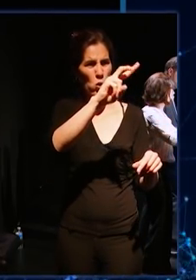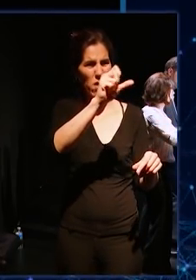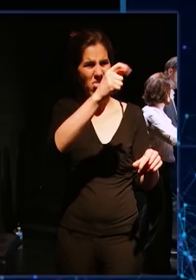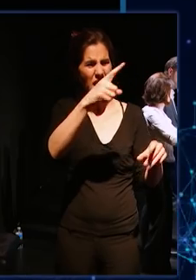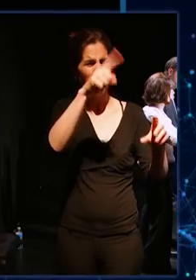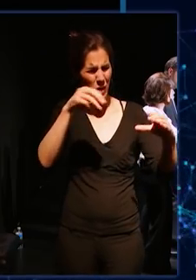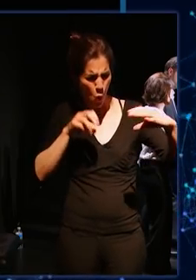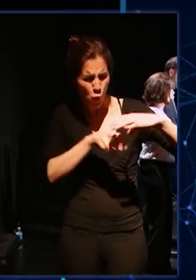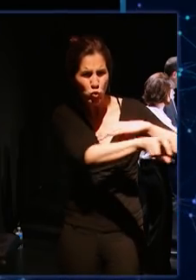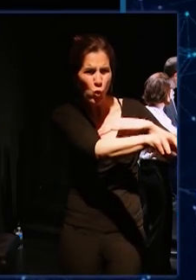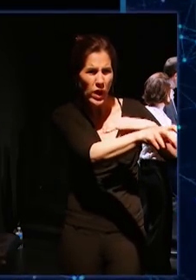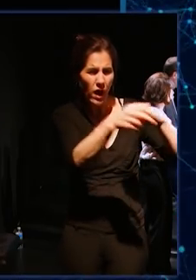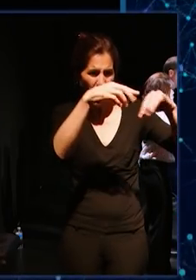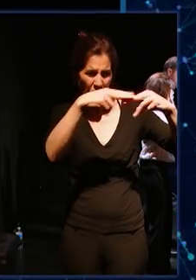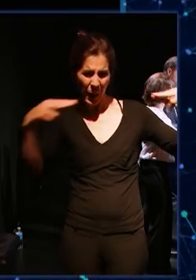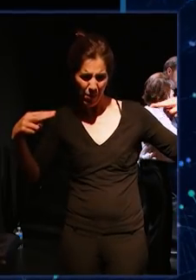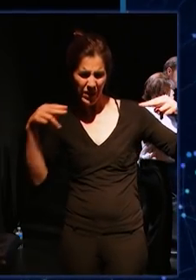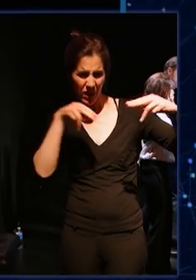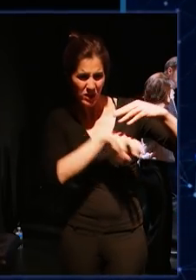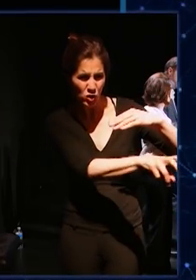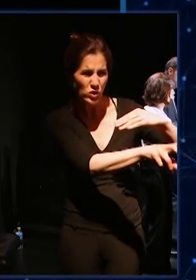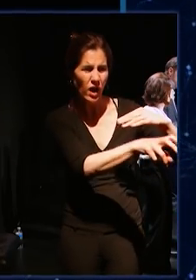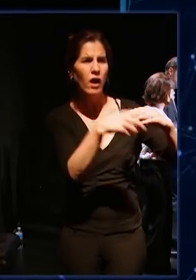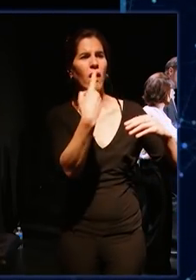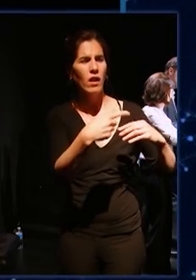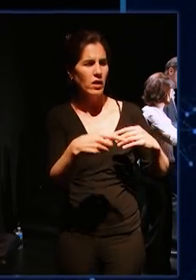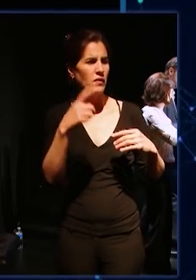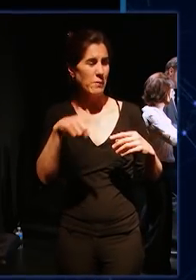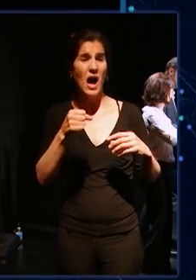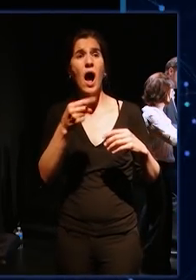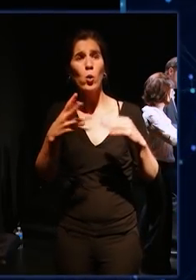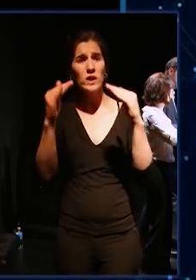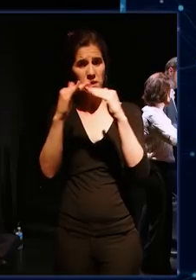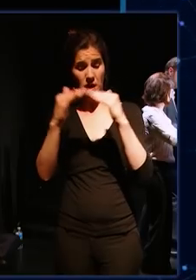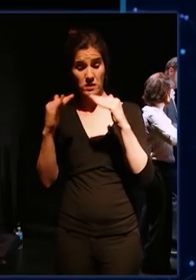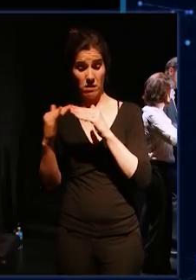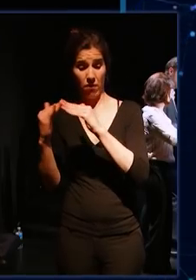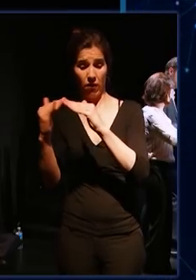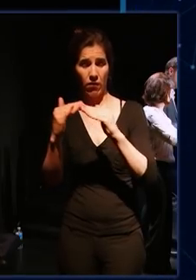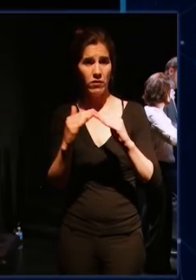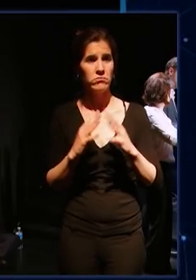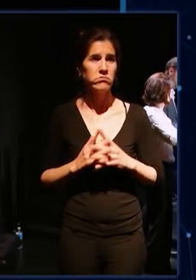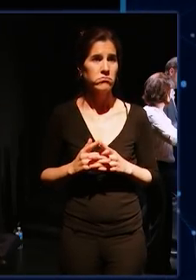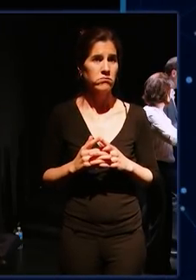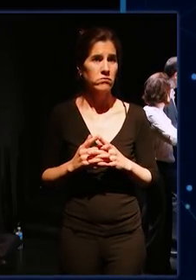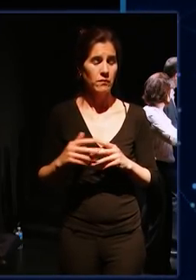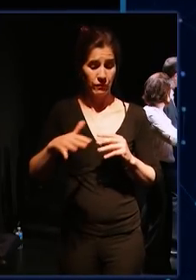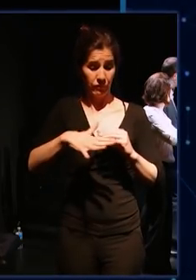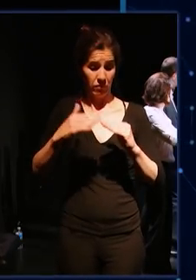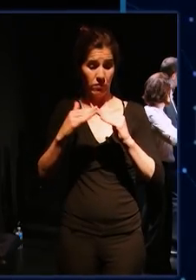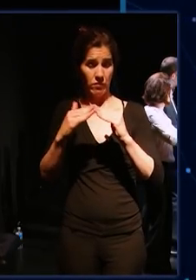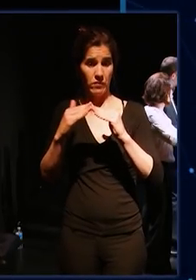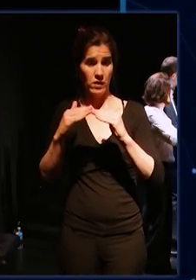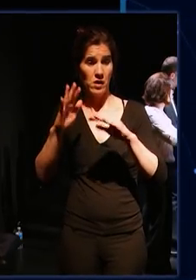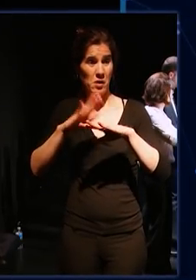la via, que per cert anirà a càrrec del sector de cases que es construeixin allà, tot per